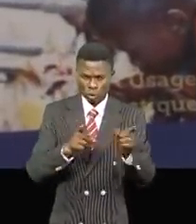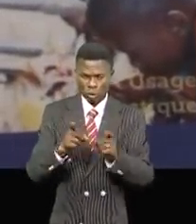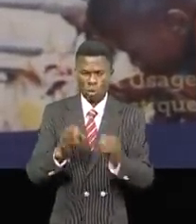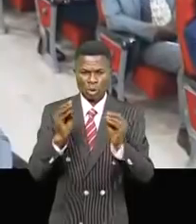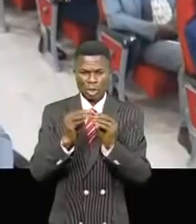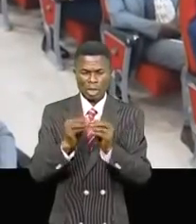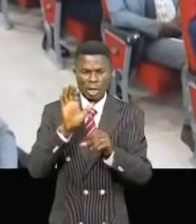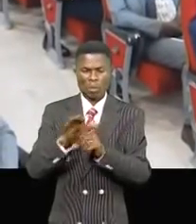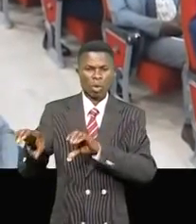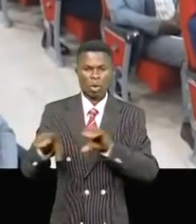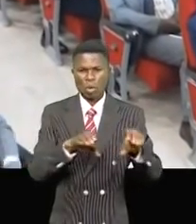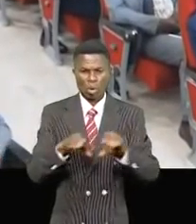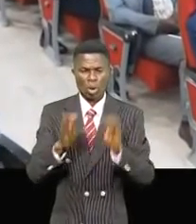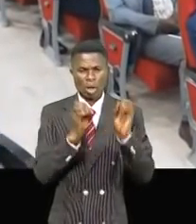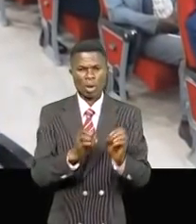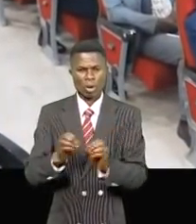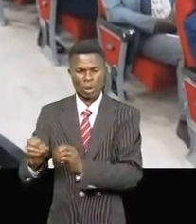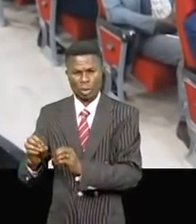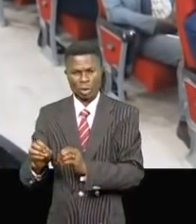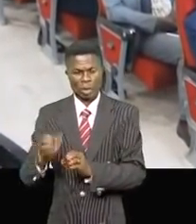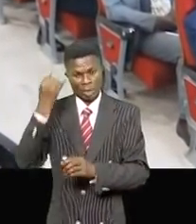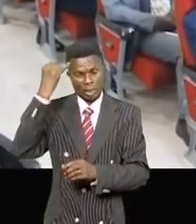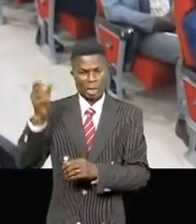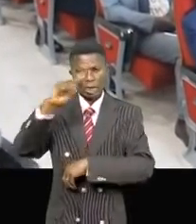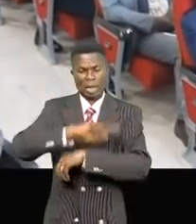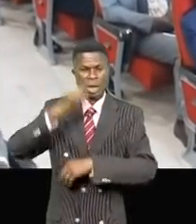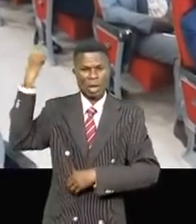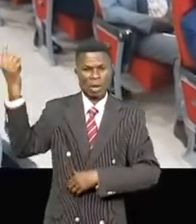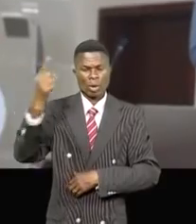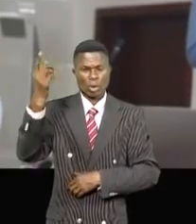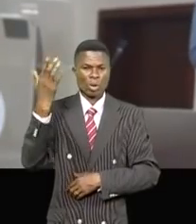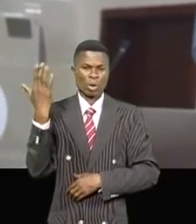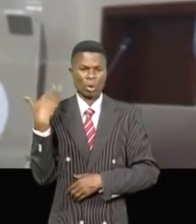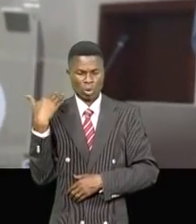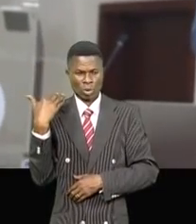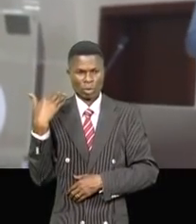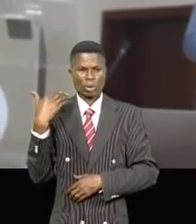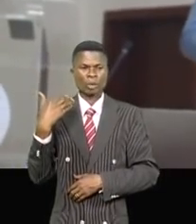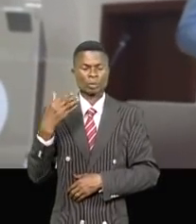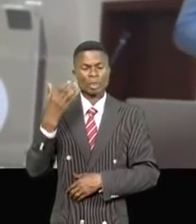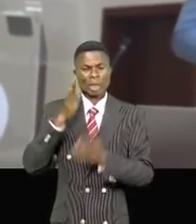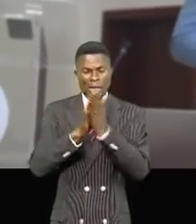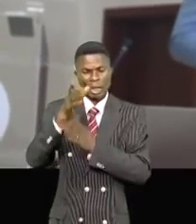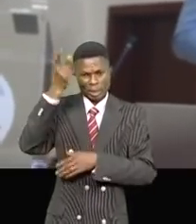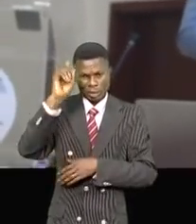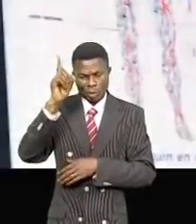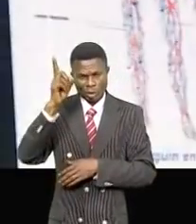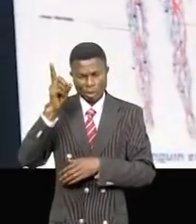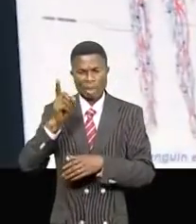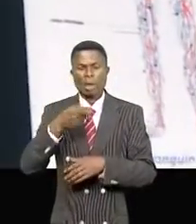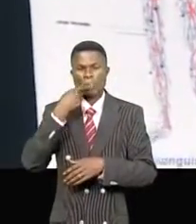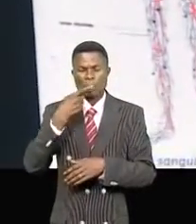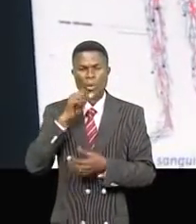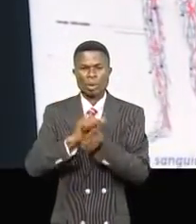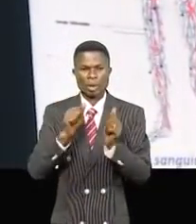l'atelier multisectoriel organisé en marge de la Journée mondiale de l'eau, dont l'accent particulier qui s'articule sur